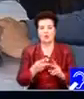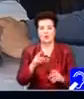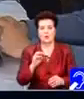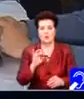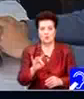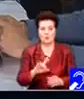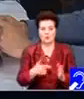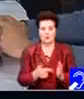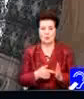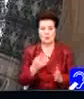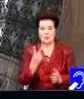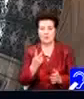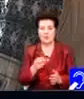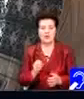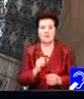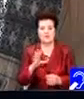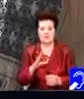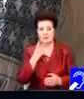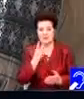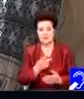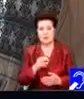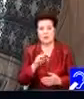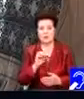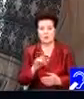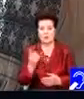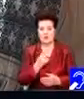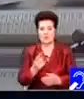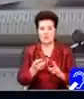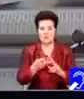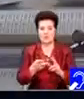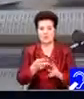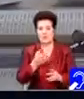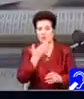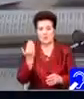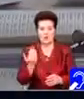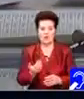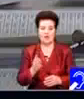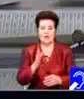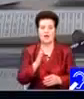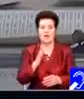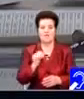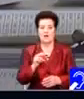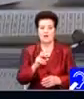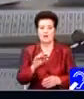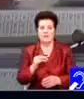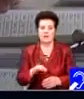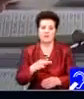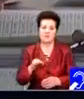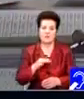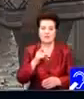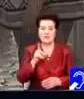alegerilor locale din 2015. Spre deosebire de turul 1 de scrutin, în turul 2 nu avem prag de validare, ceea ce înseamnă că, indiferent de